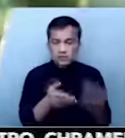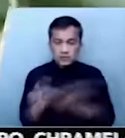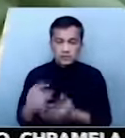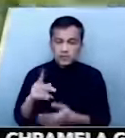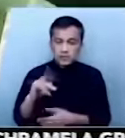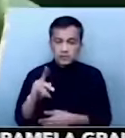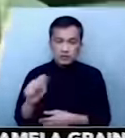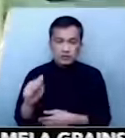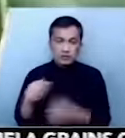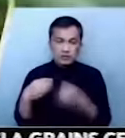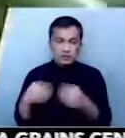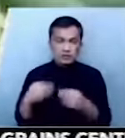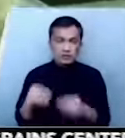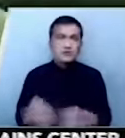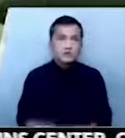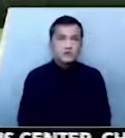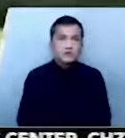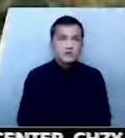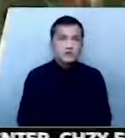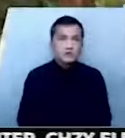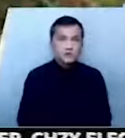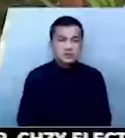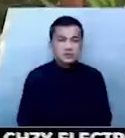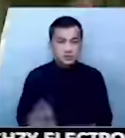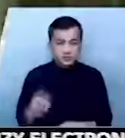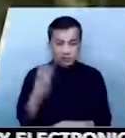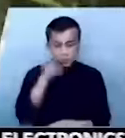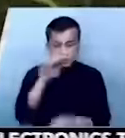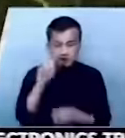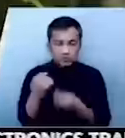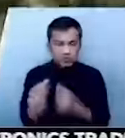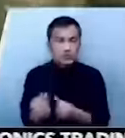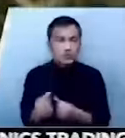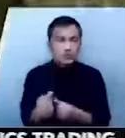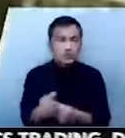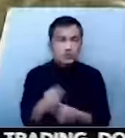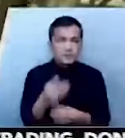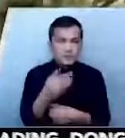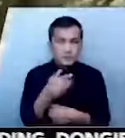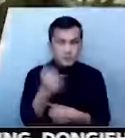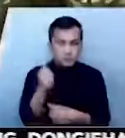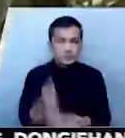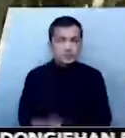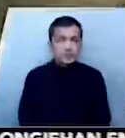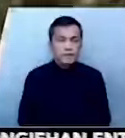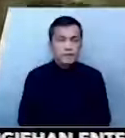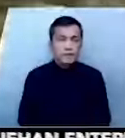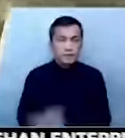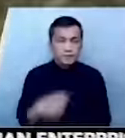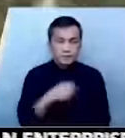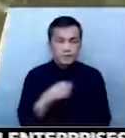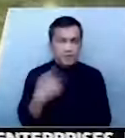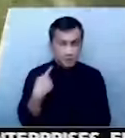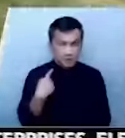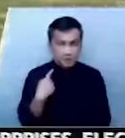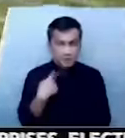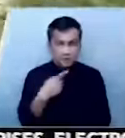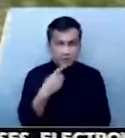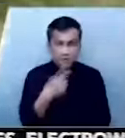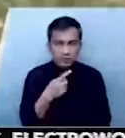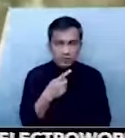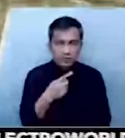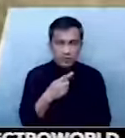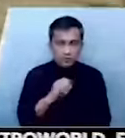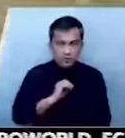term problem solution siguro dito is yung magkaroon talaga ng sariling cold storage